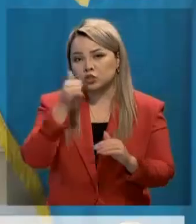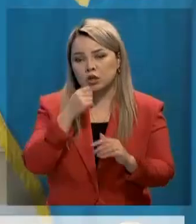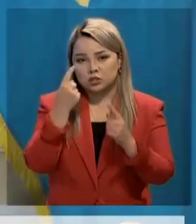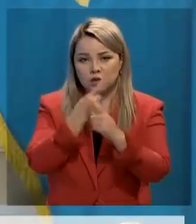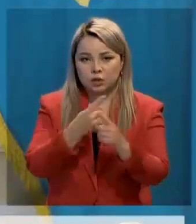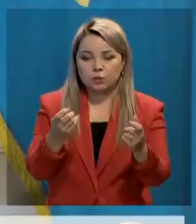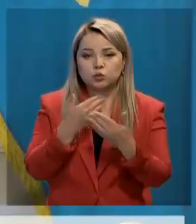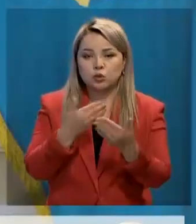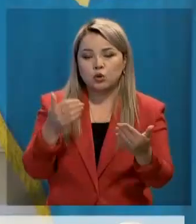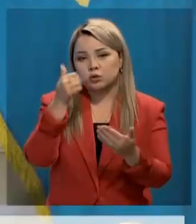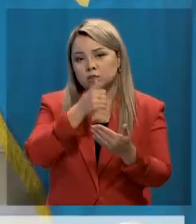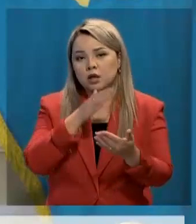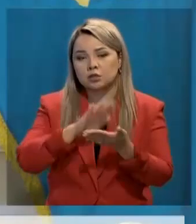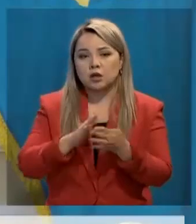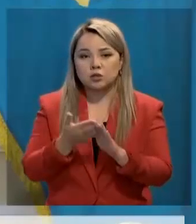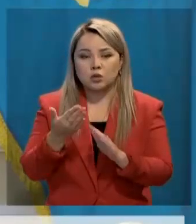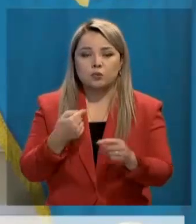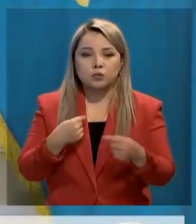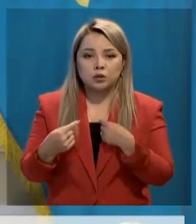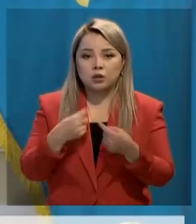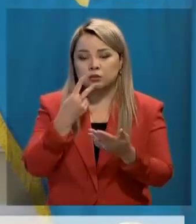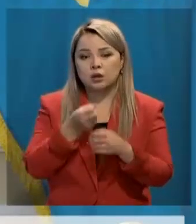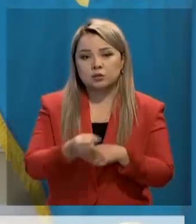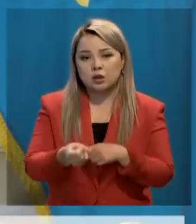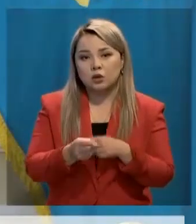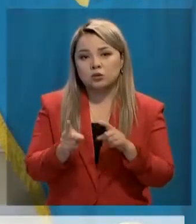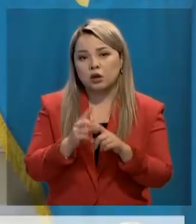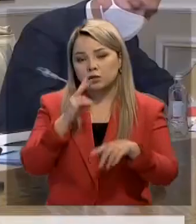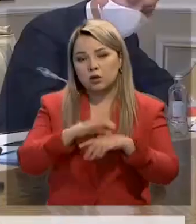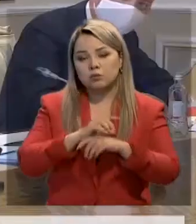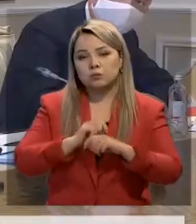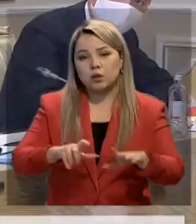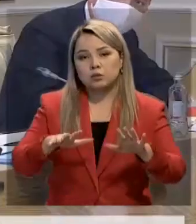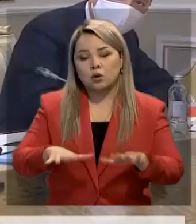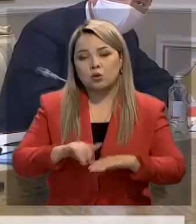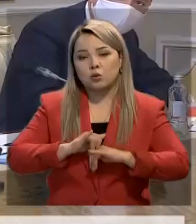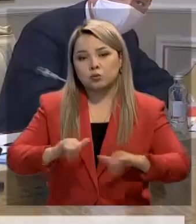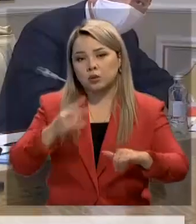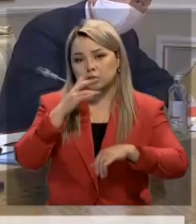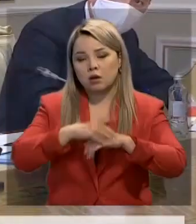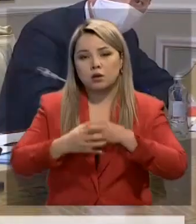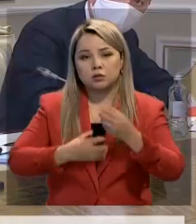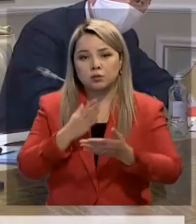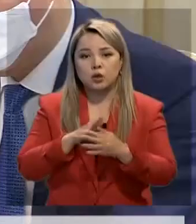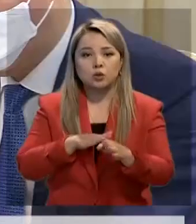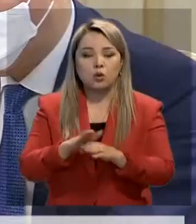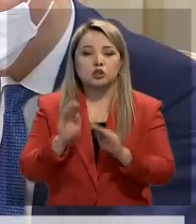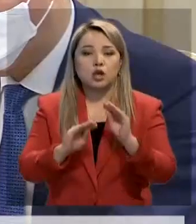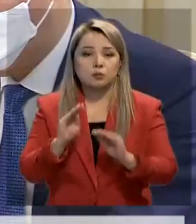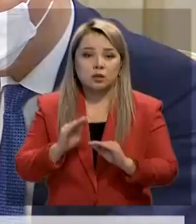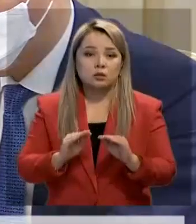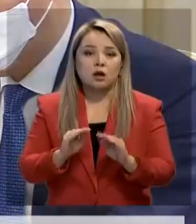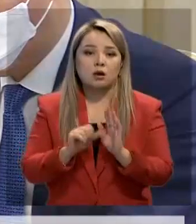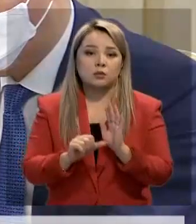мектеп қабырғасында зорлық-зомбылықтың көбейіп кеткені алаңдатады. Оның үстіне толық жабдықталған